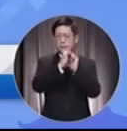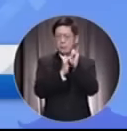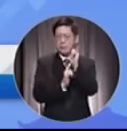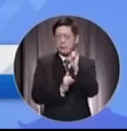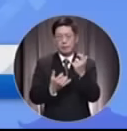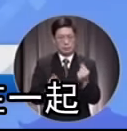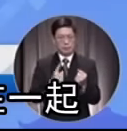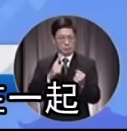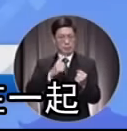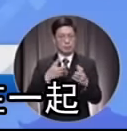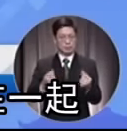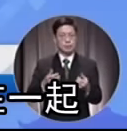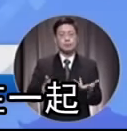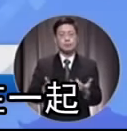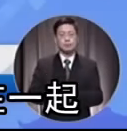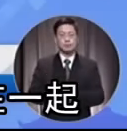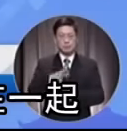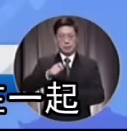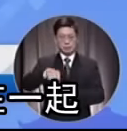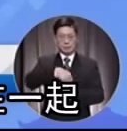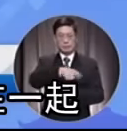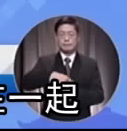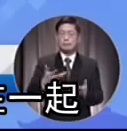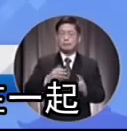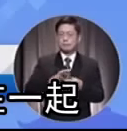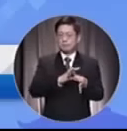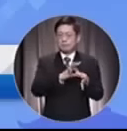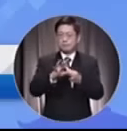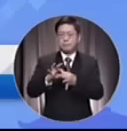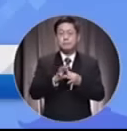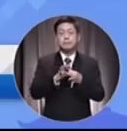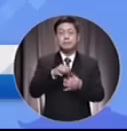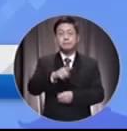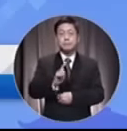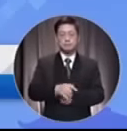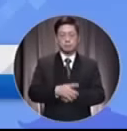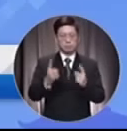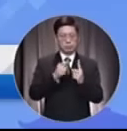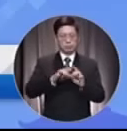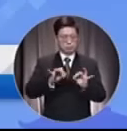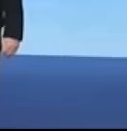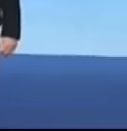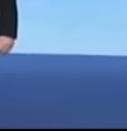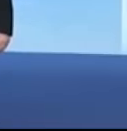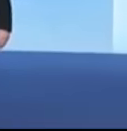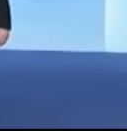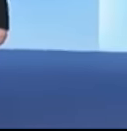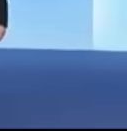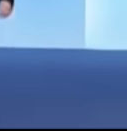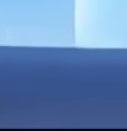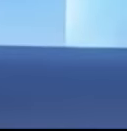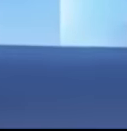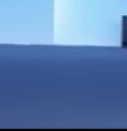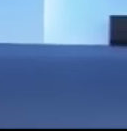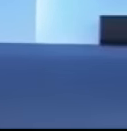共同的情感把我们这一群人紧紧地连接在一起，那就是对这块土地的爱。 动新闻综